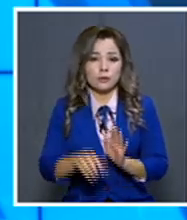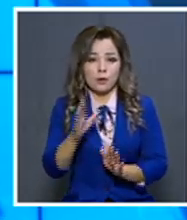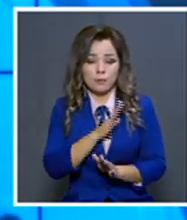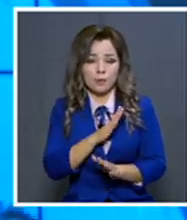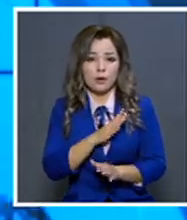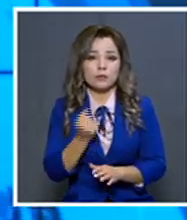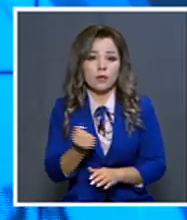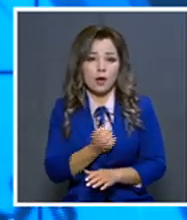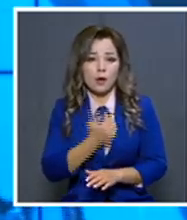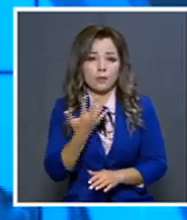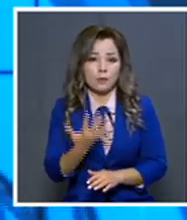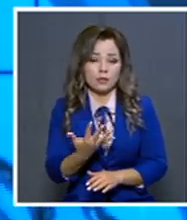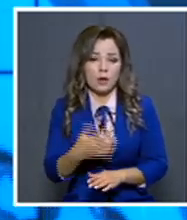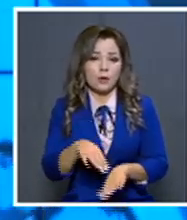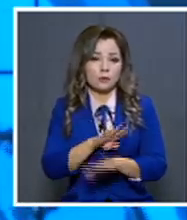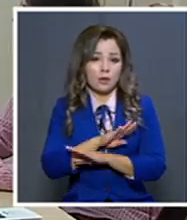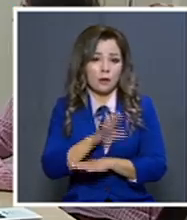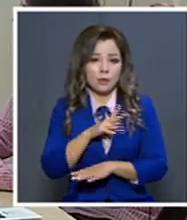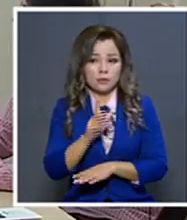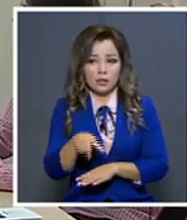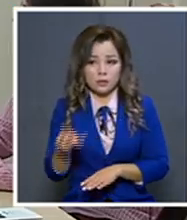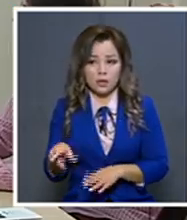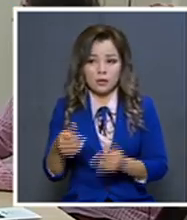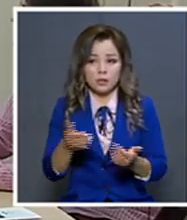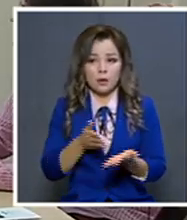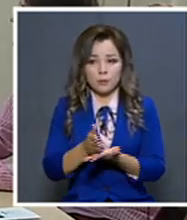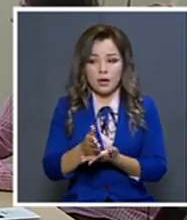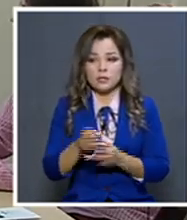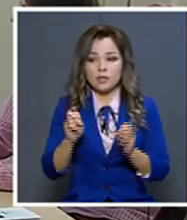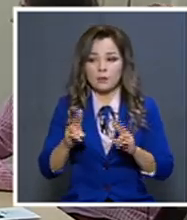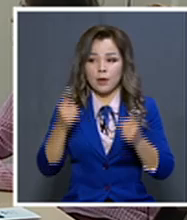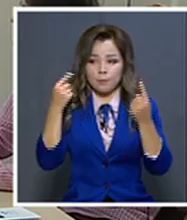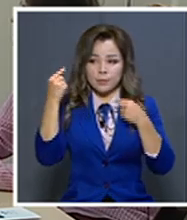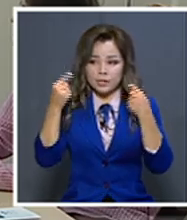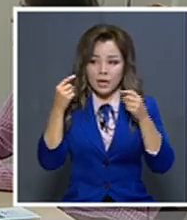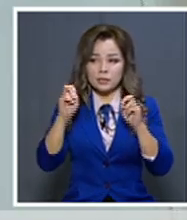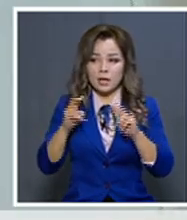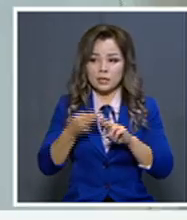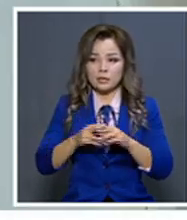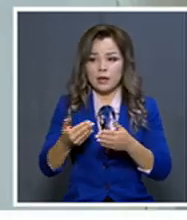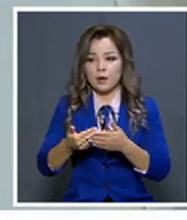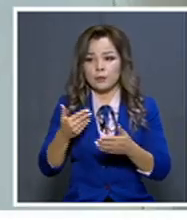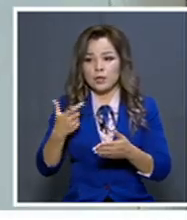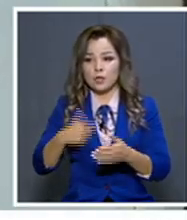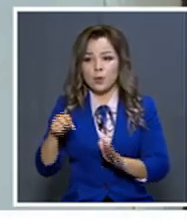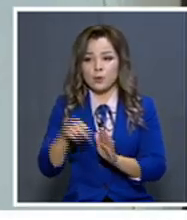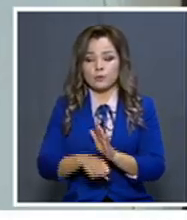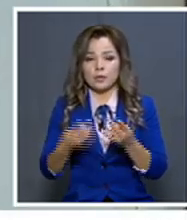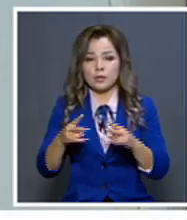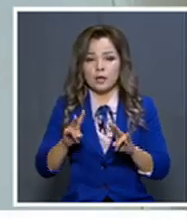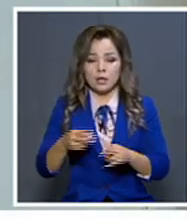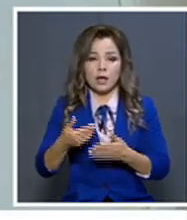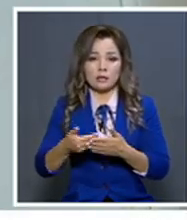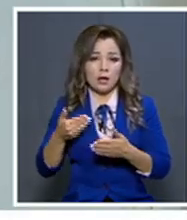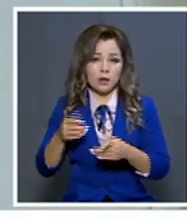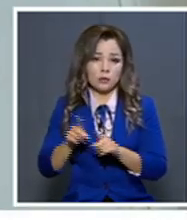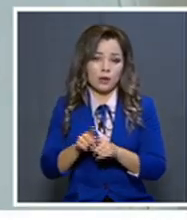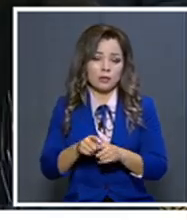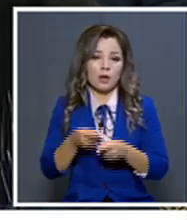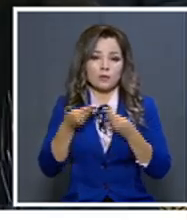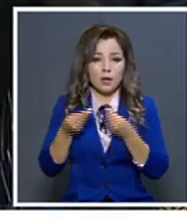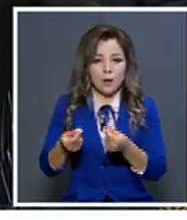орай оның 5-і көз жұмды. Осы бағытта жұмыс істейтін мамандар суицидтің алдын алу шараларын түсіндірді. Алғашқысы